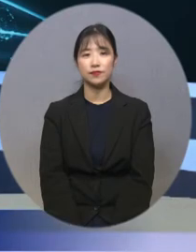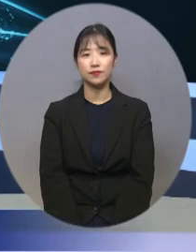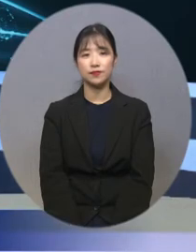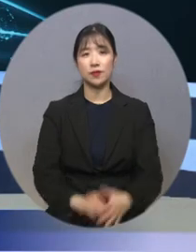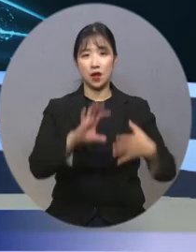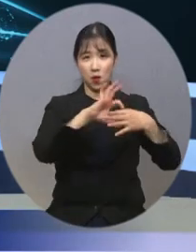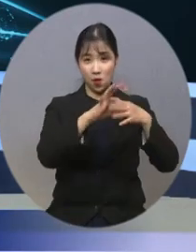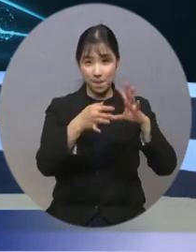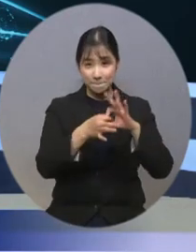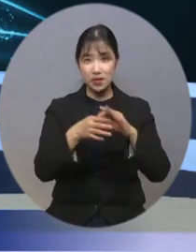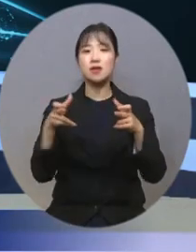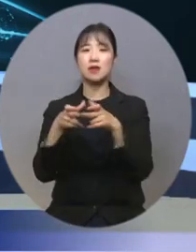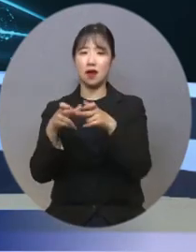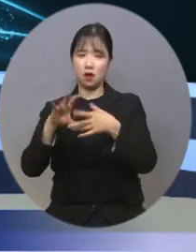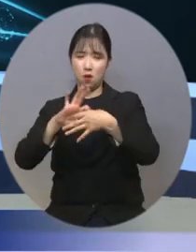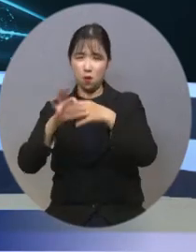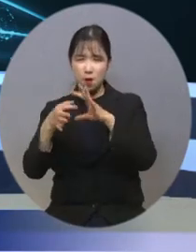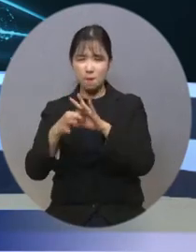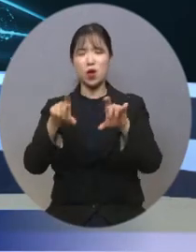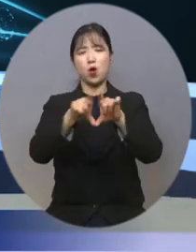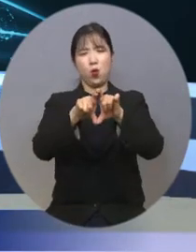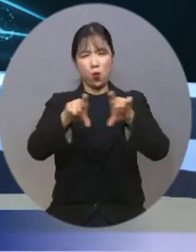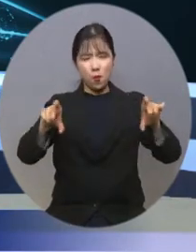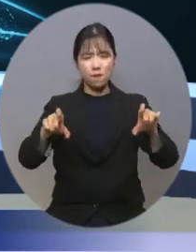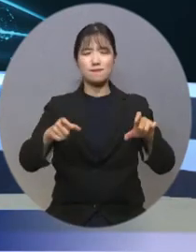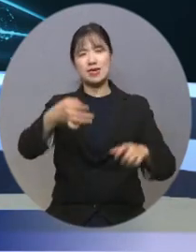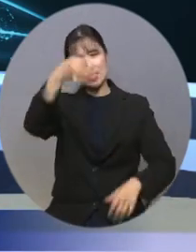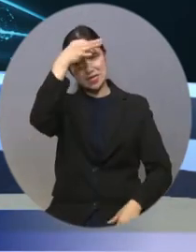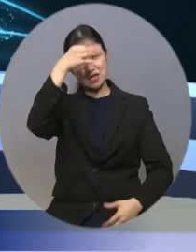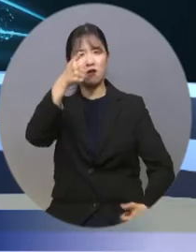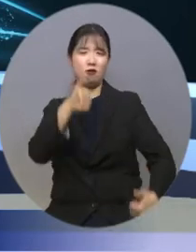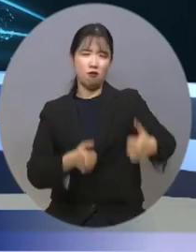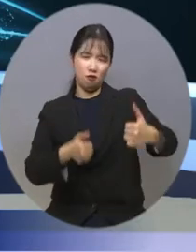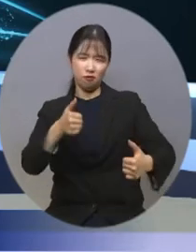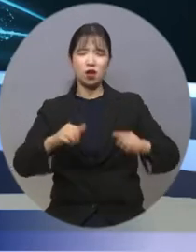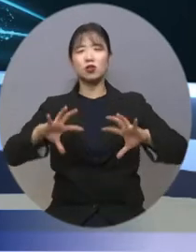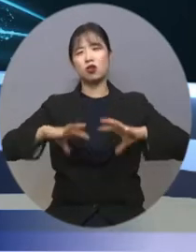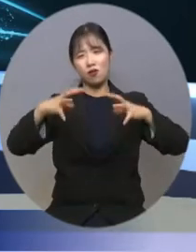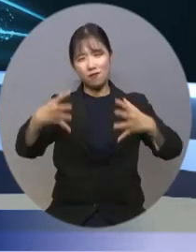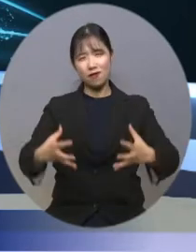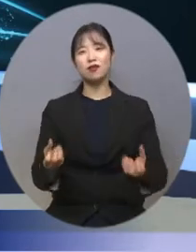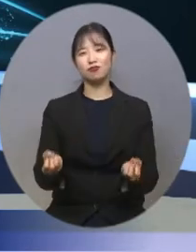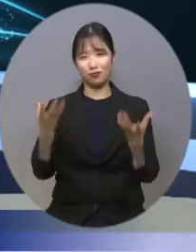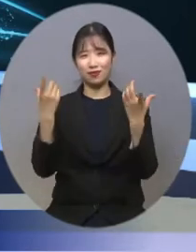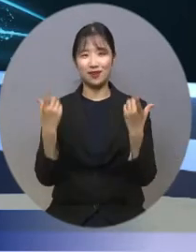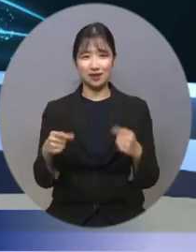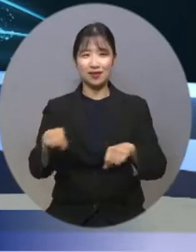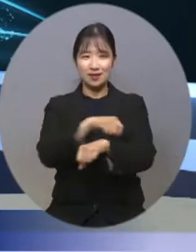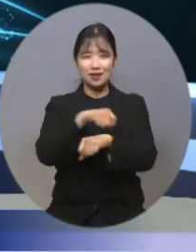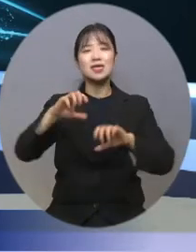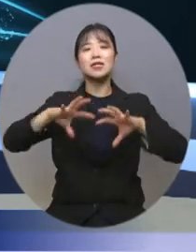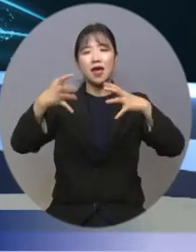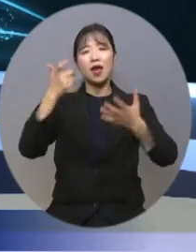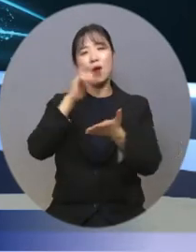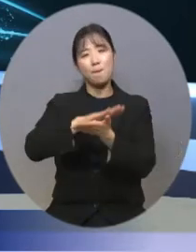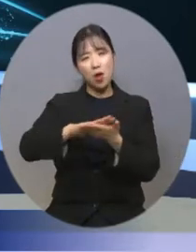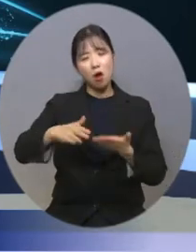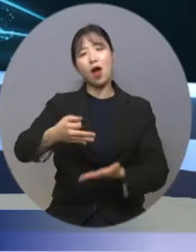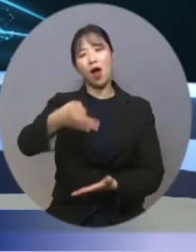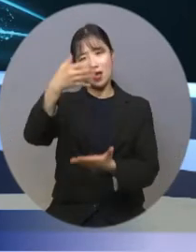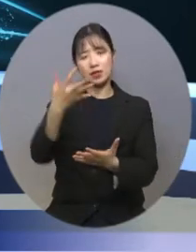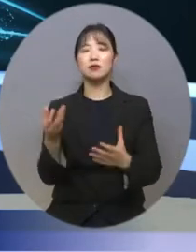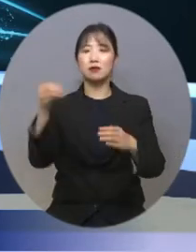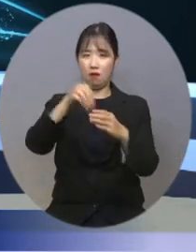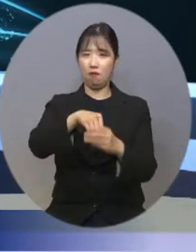올림픽과 패럴림픽은 공정하게 실력을 겨루는 전 세계인의 축제입니다. 특히 세계 평화라는 가치도 담고